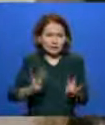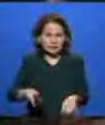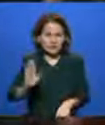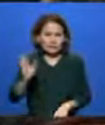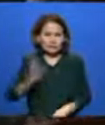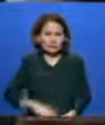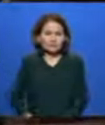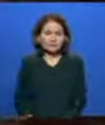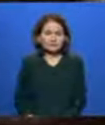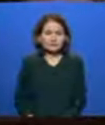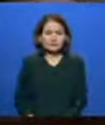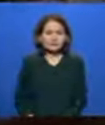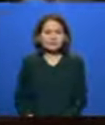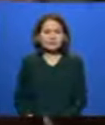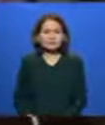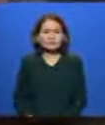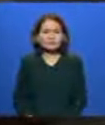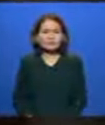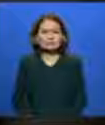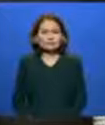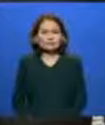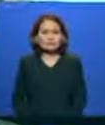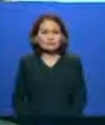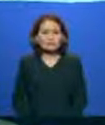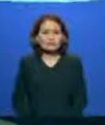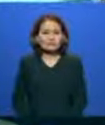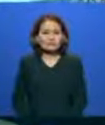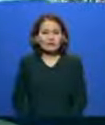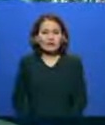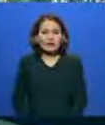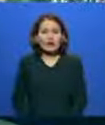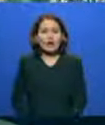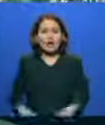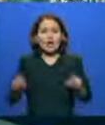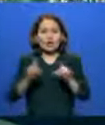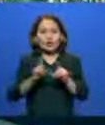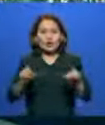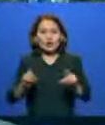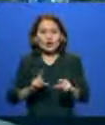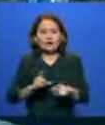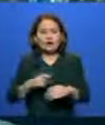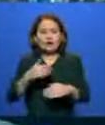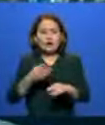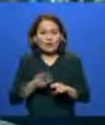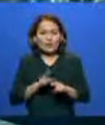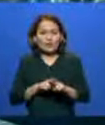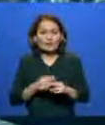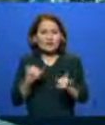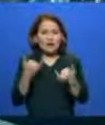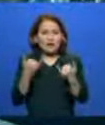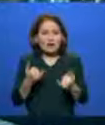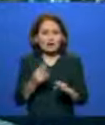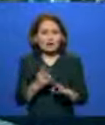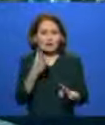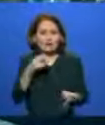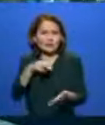Елена Минкевич, Николай Филиоль, Франция, Париж. Венесуэла тұрғындары дүкен алдындағы кезегін сатуды ақша табу көзіне